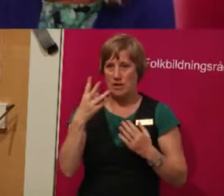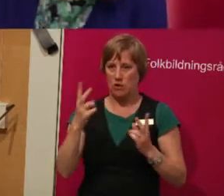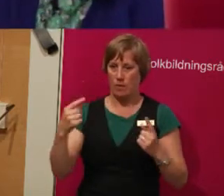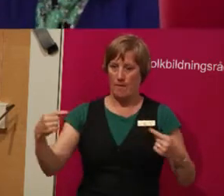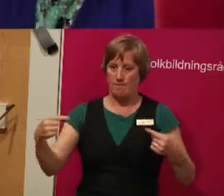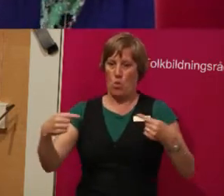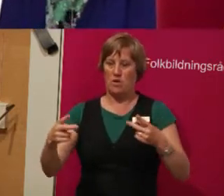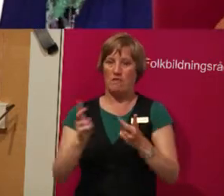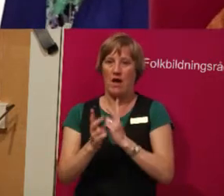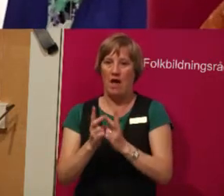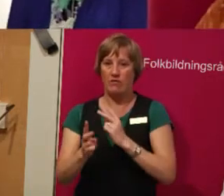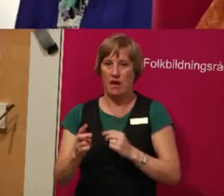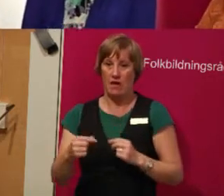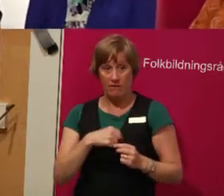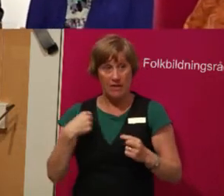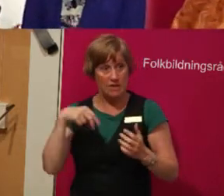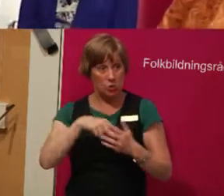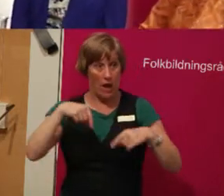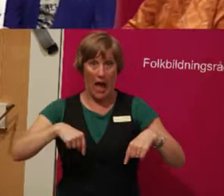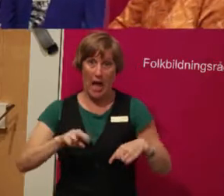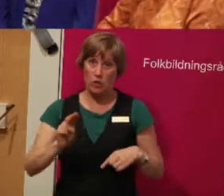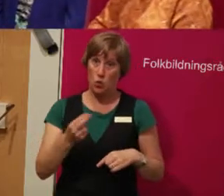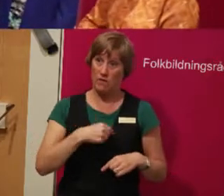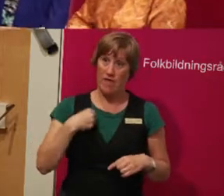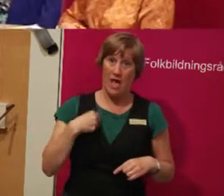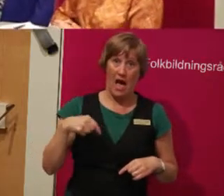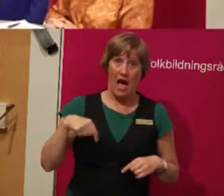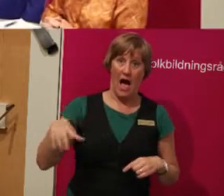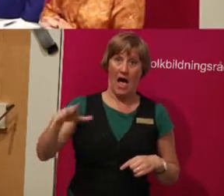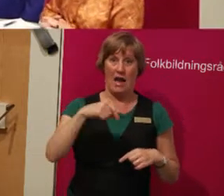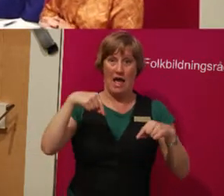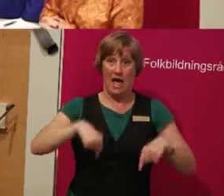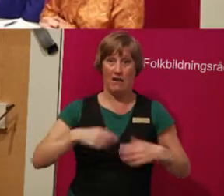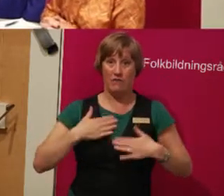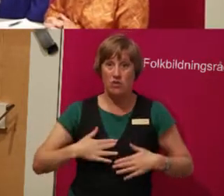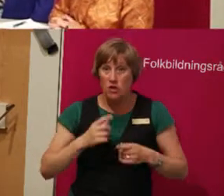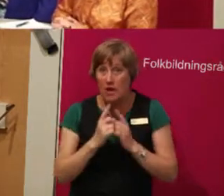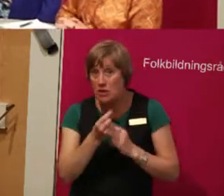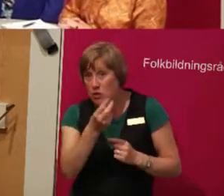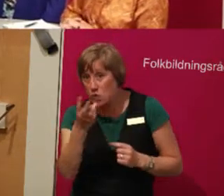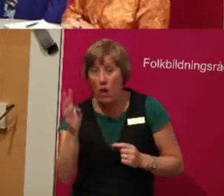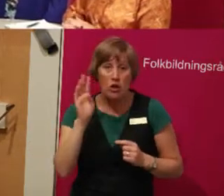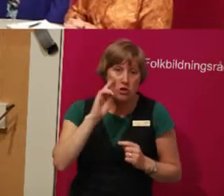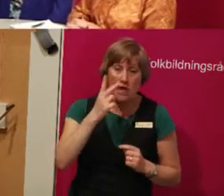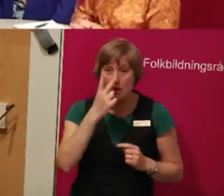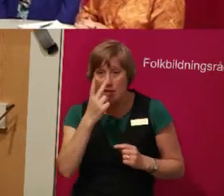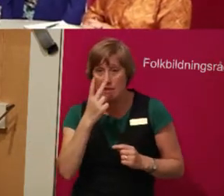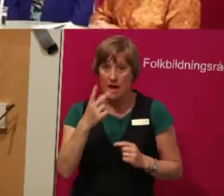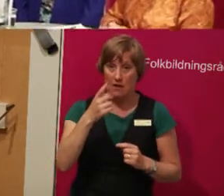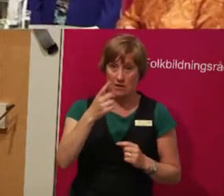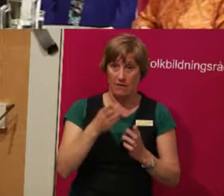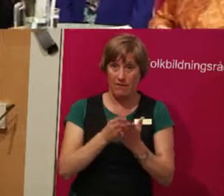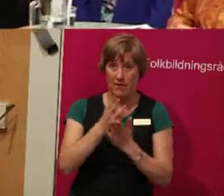så vi står här fysiskt närvarande allihop. Vi har möjligen lyssnare och tittare som inte är här